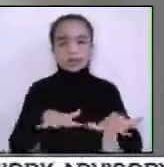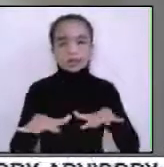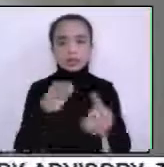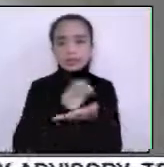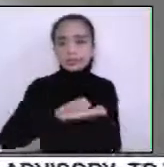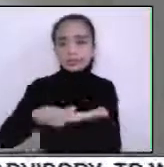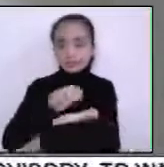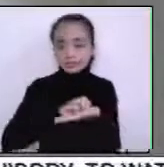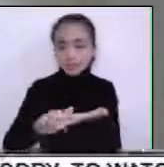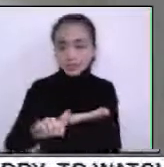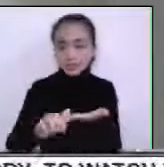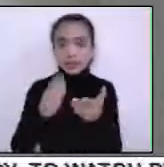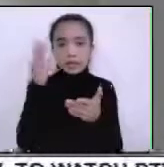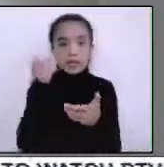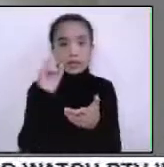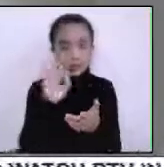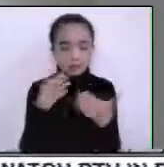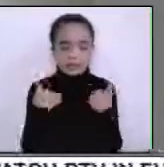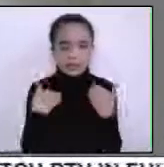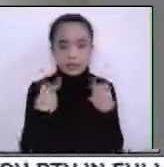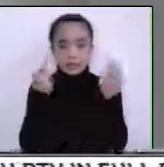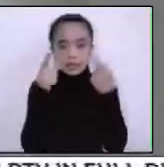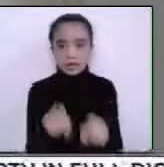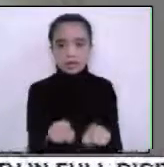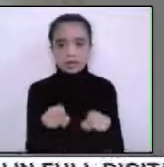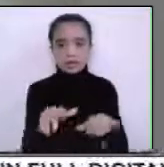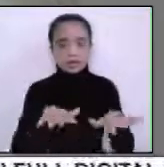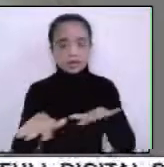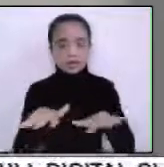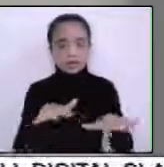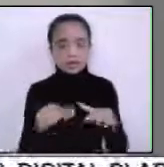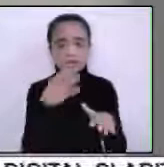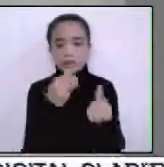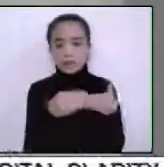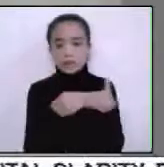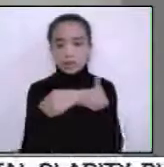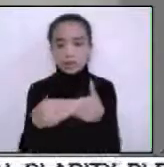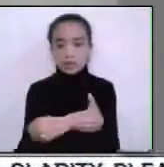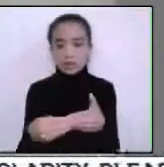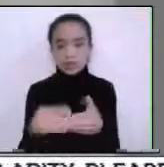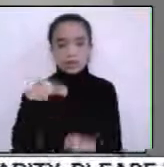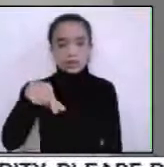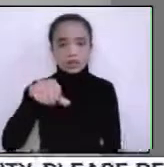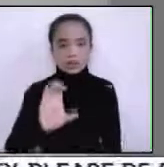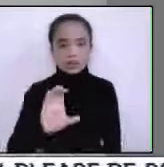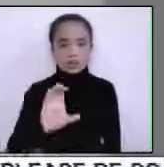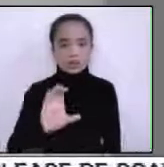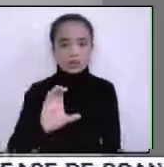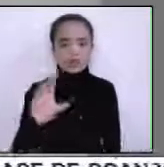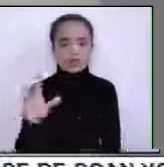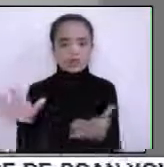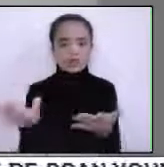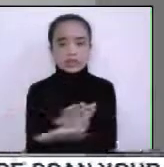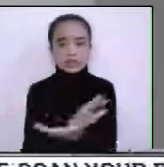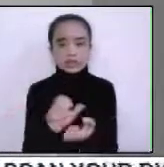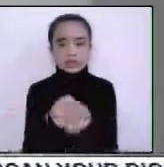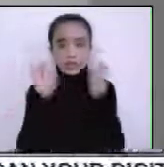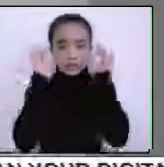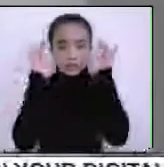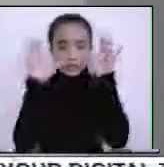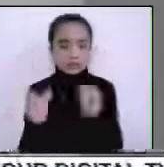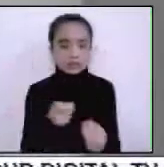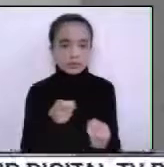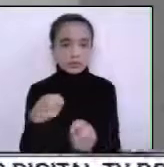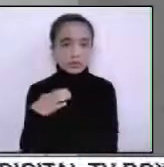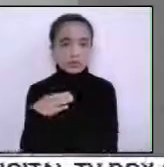paghahanda sakaling magkaroon ng lindol. Pinangunahan ng QC, Disaster Risk Reduction and Management Office, ang evacuation,